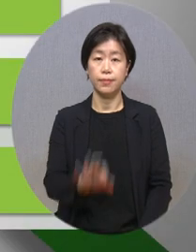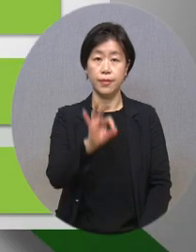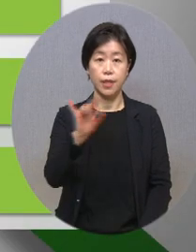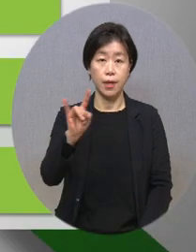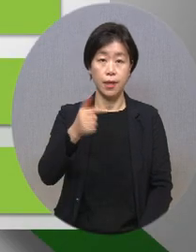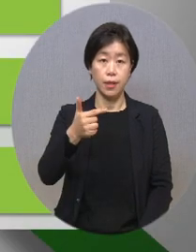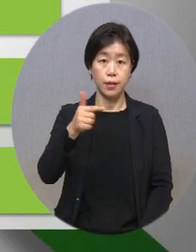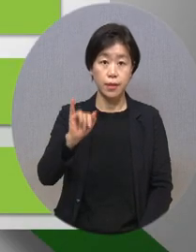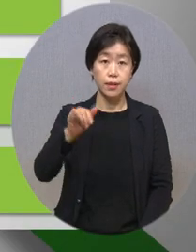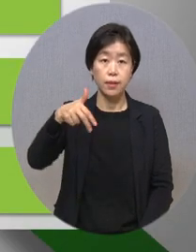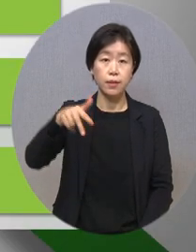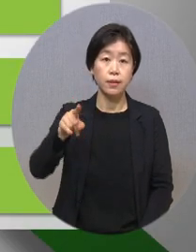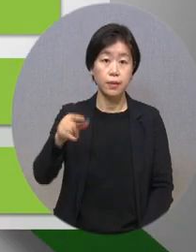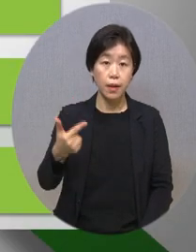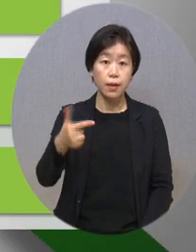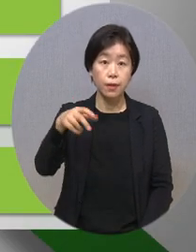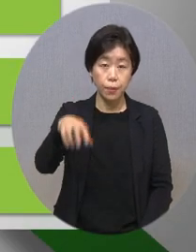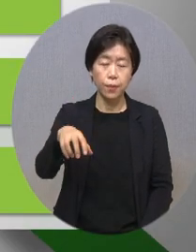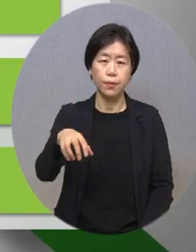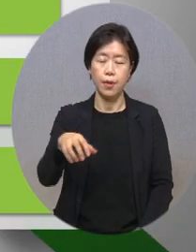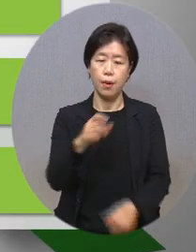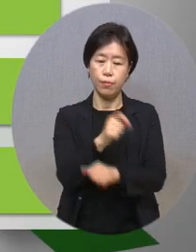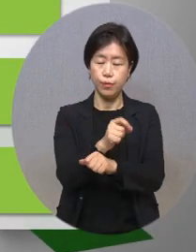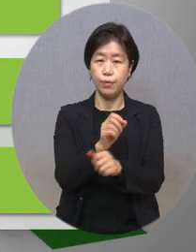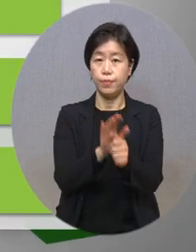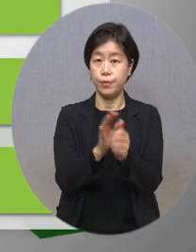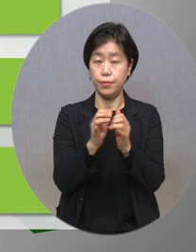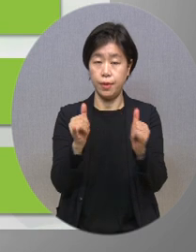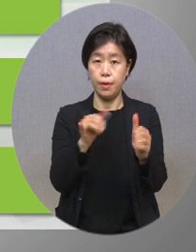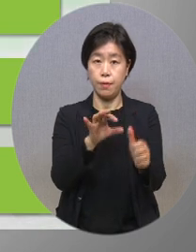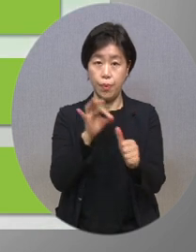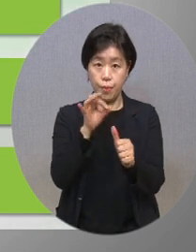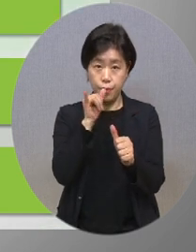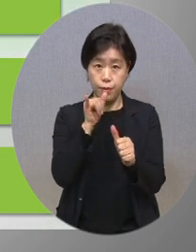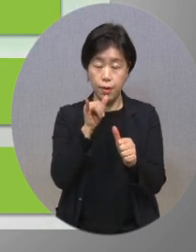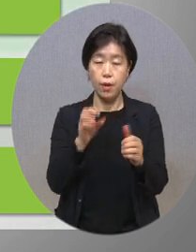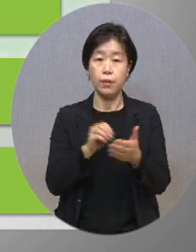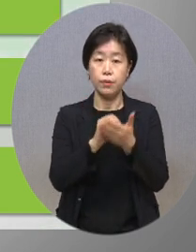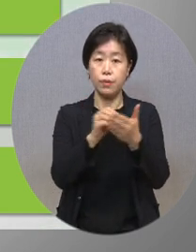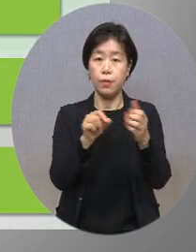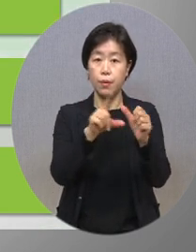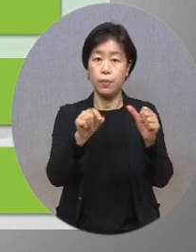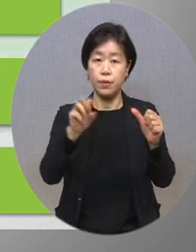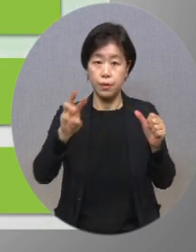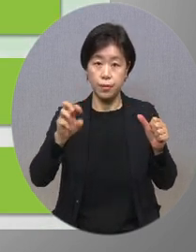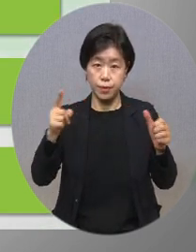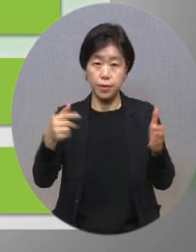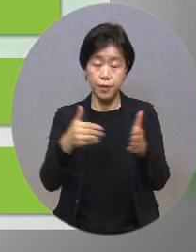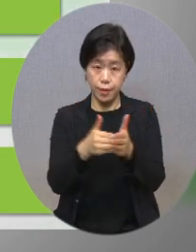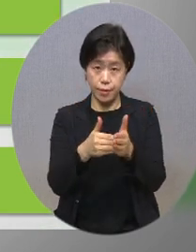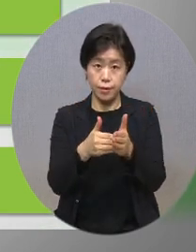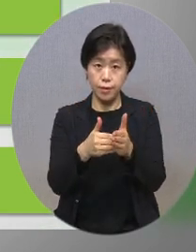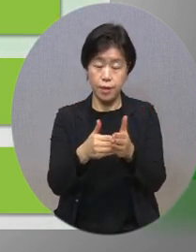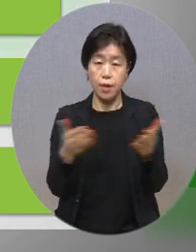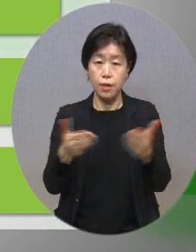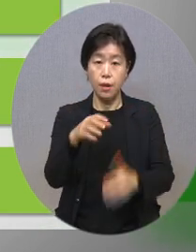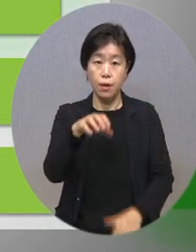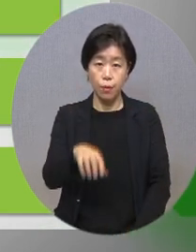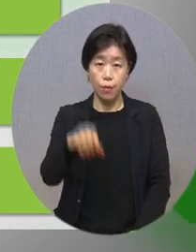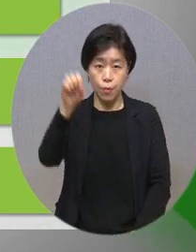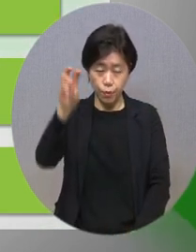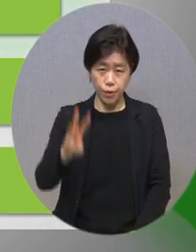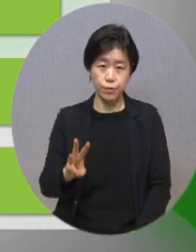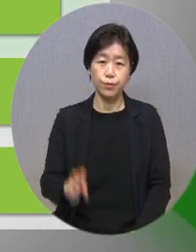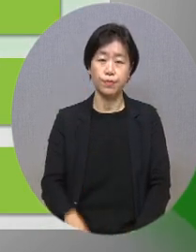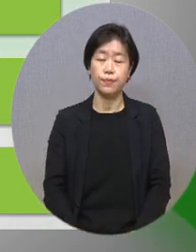애니젠 주식회사에서 사무 보조원을 모집합니다. 접수 마감일은 5월 31일까지며 근무지는 광주광역시